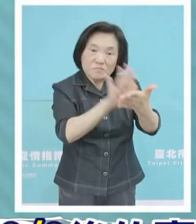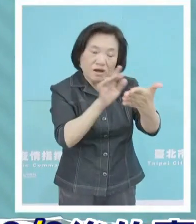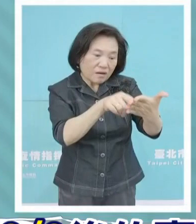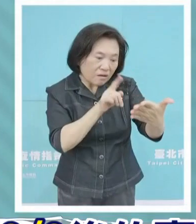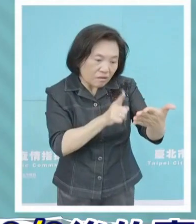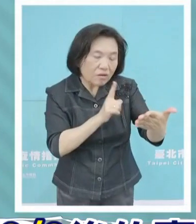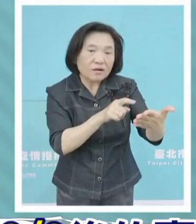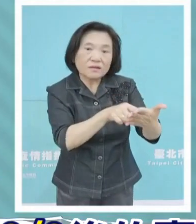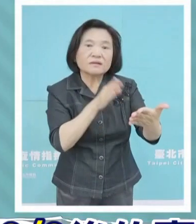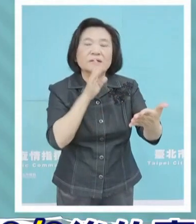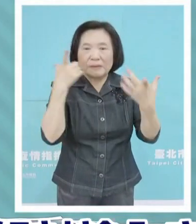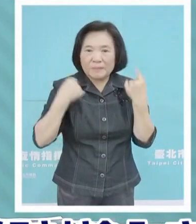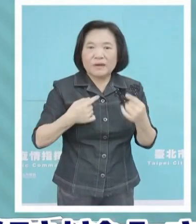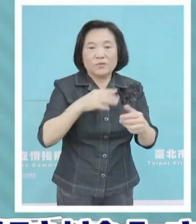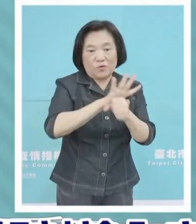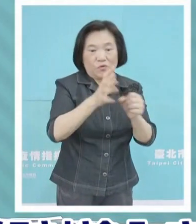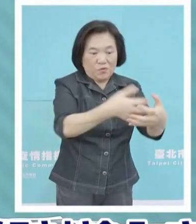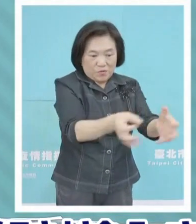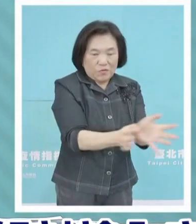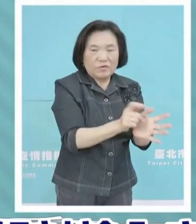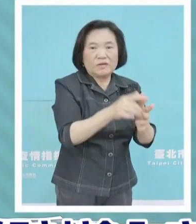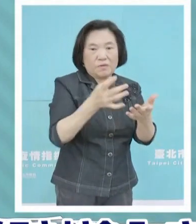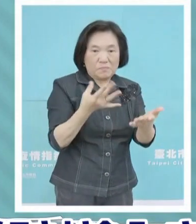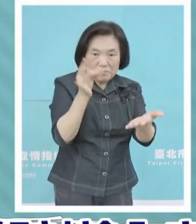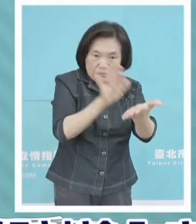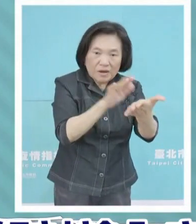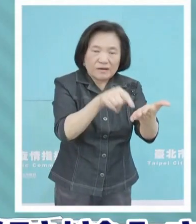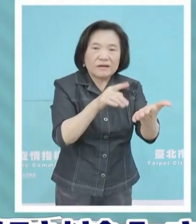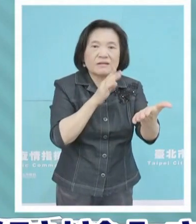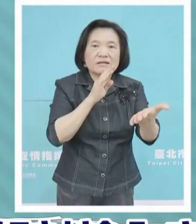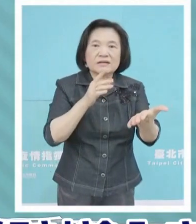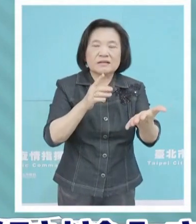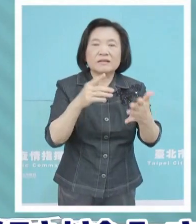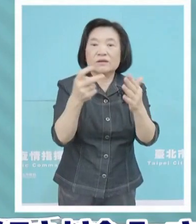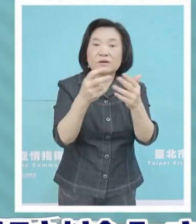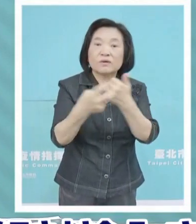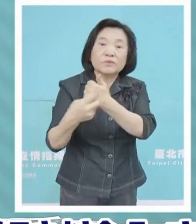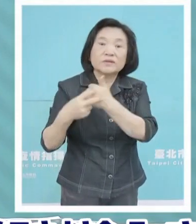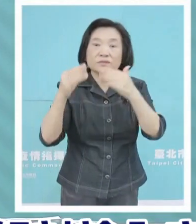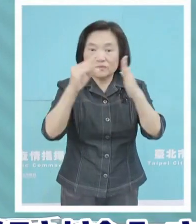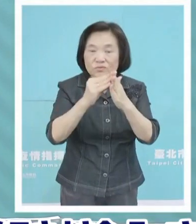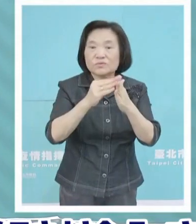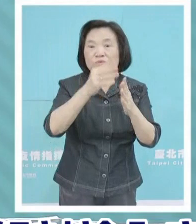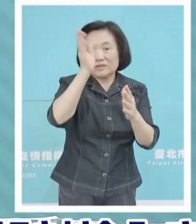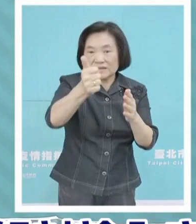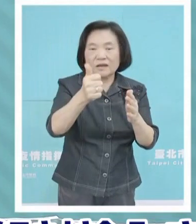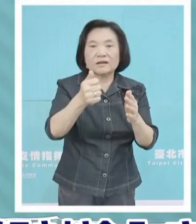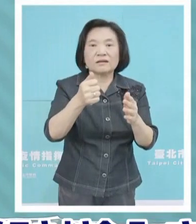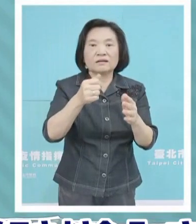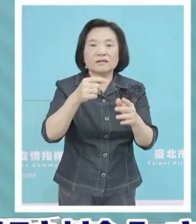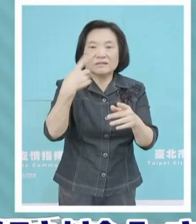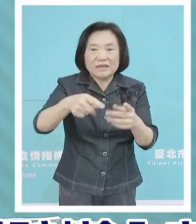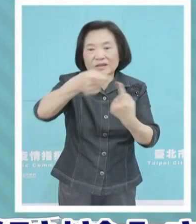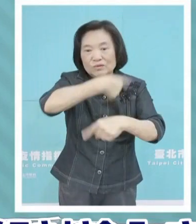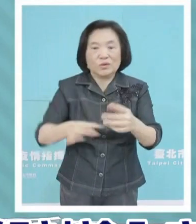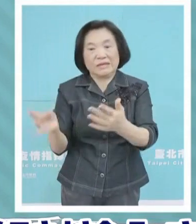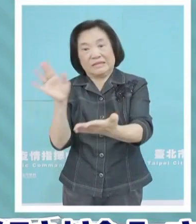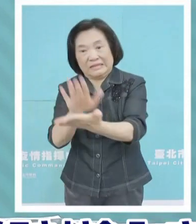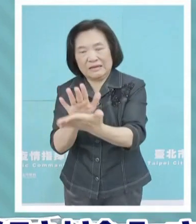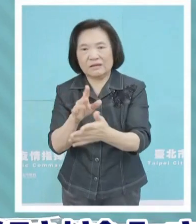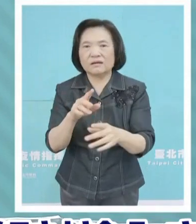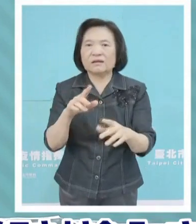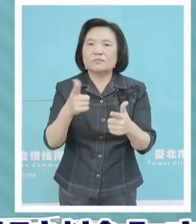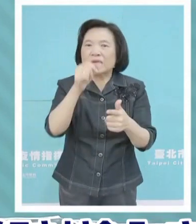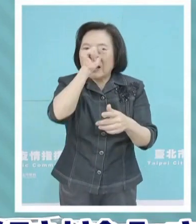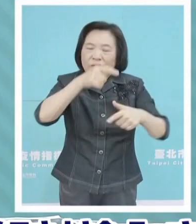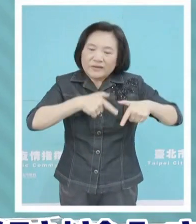息，卫生局长把它贴到他们的群组里面，绝对不是在好心肝拿疫苗之前我